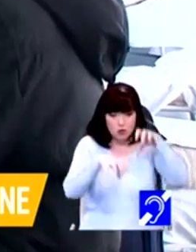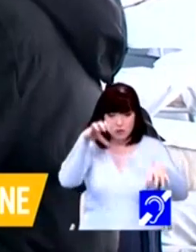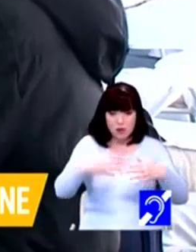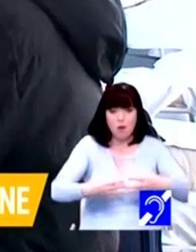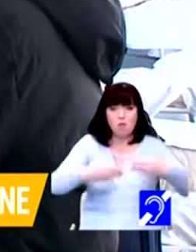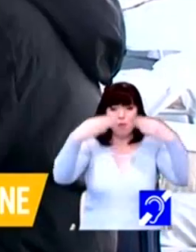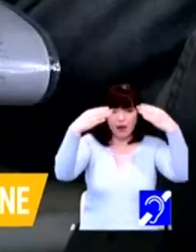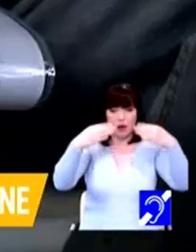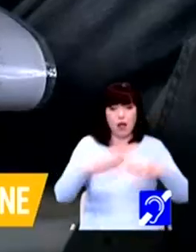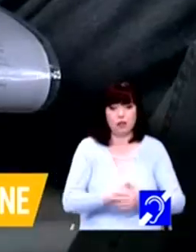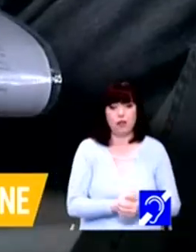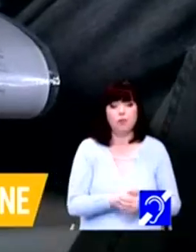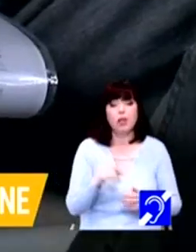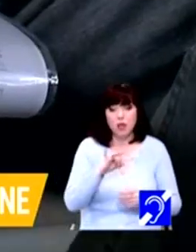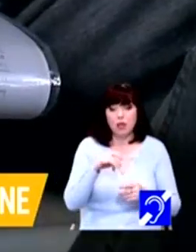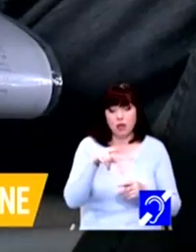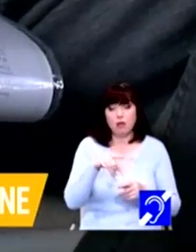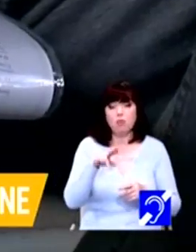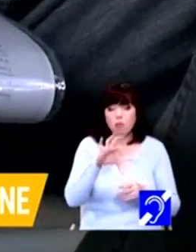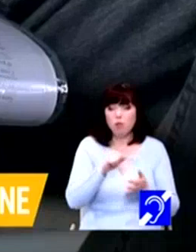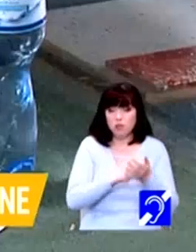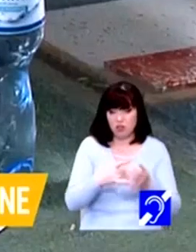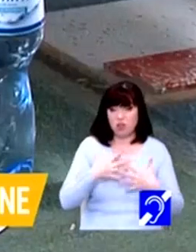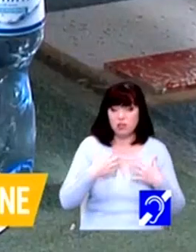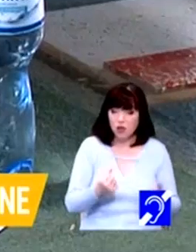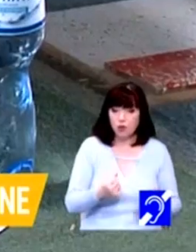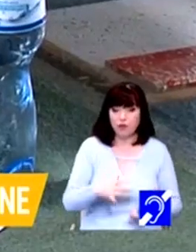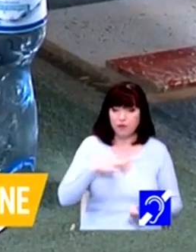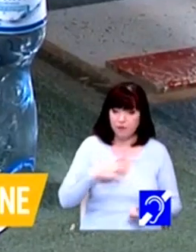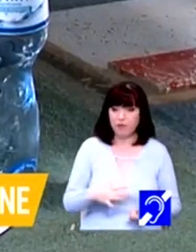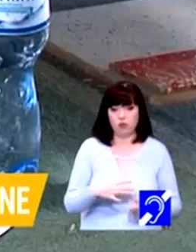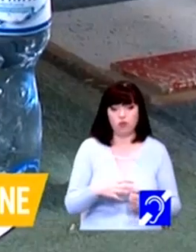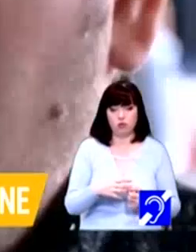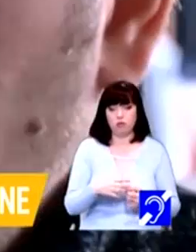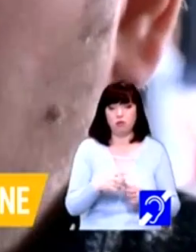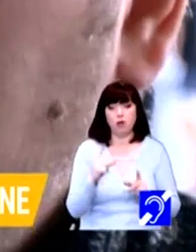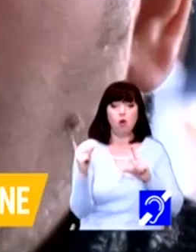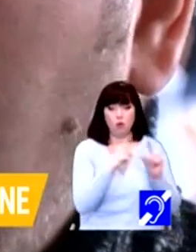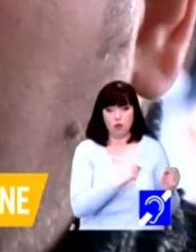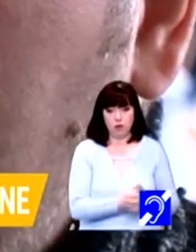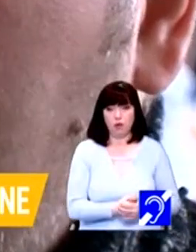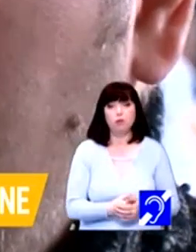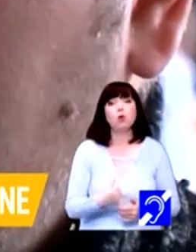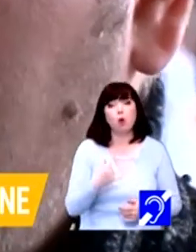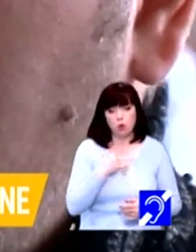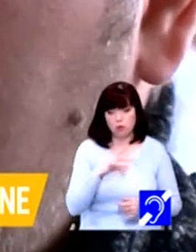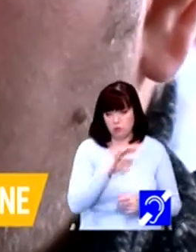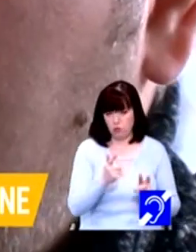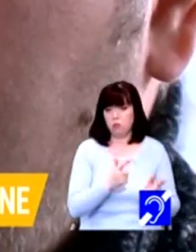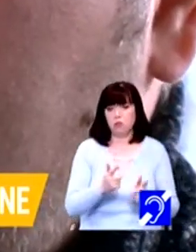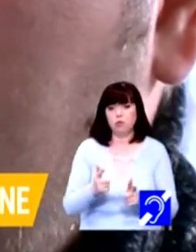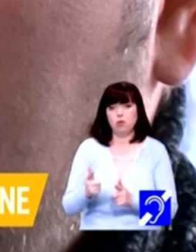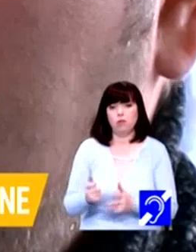în acțiuni de voluntariat. Din cauza stării de sănătate, a fost nevoit să plece din calea războiului. У нас подготавливается, все